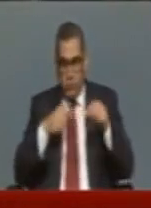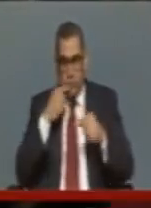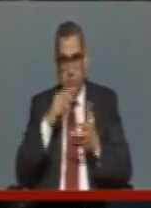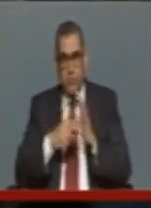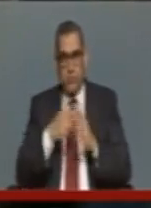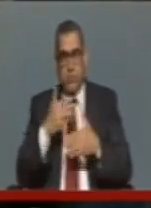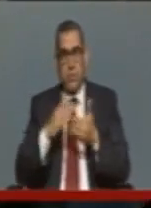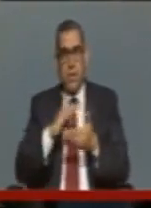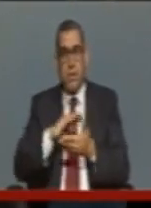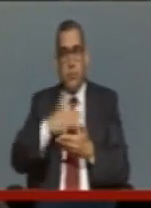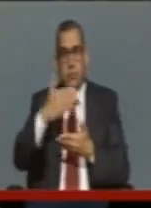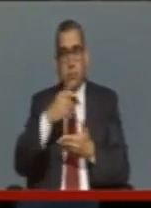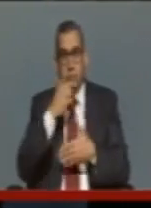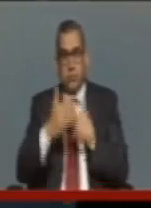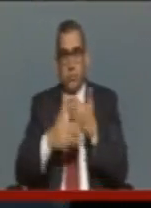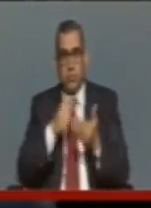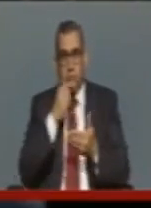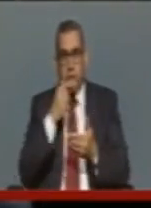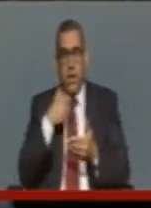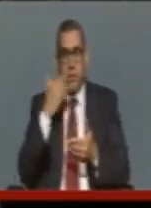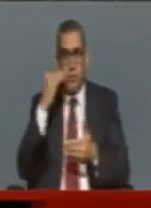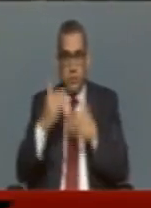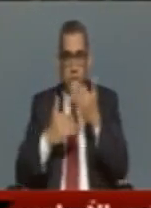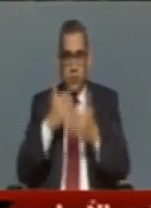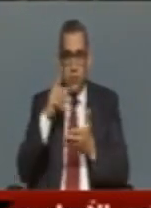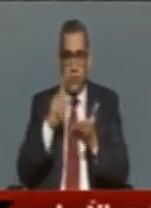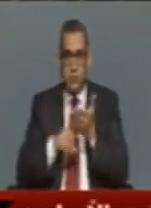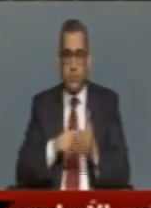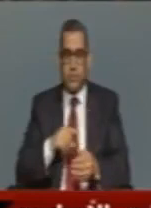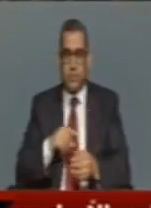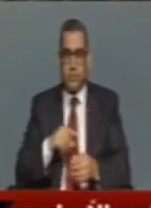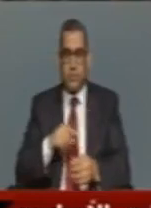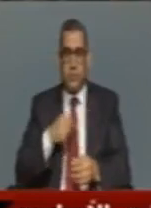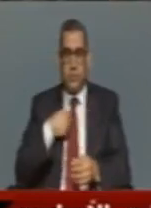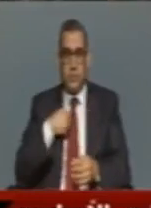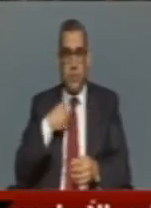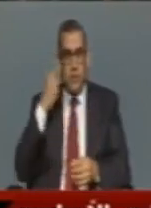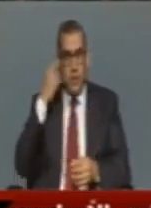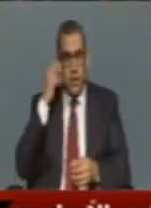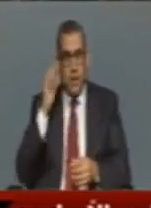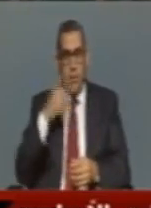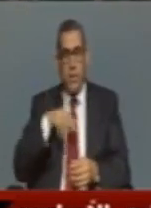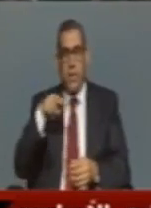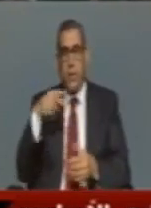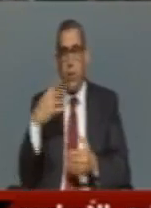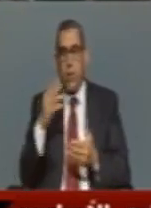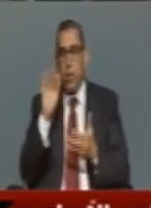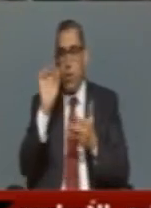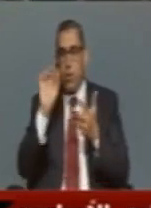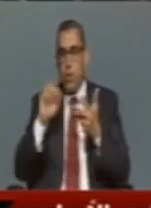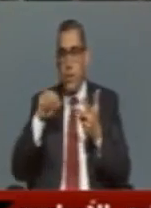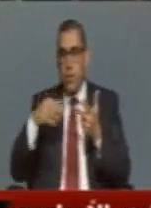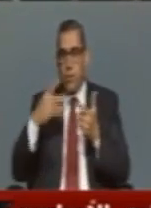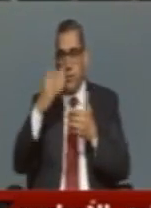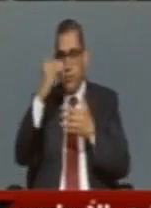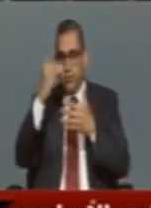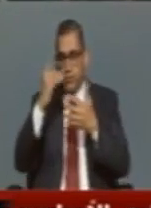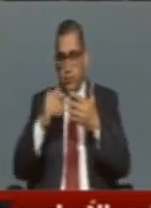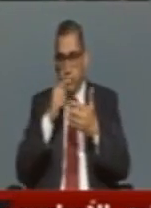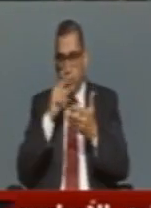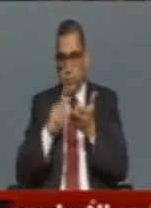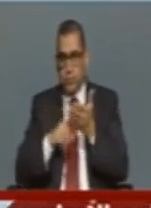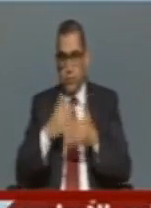البرلز عندنا مستوى الفهم القرائي مسابقه، احنا قفزنا فيها 48 نقطه في الفهم القرائي لطلاب الصف